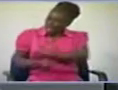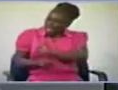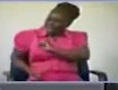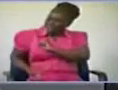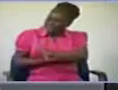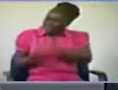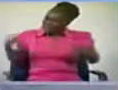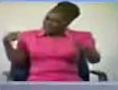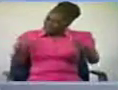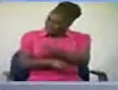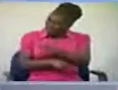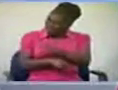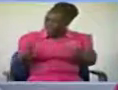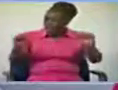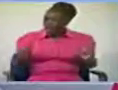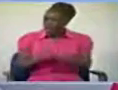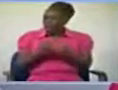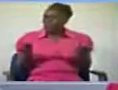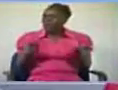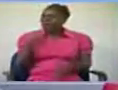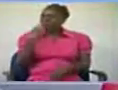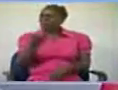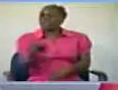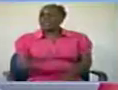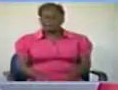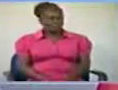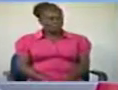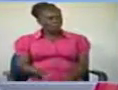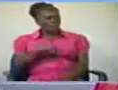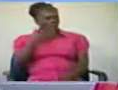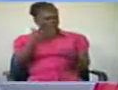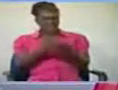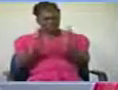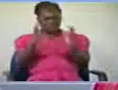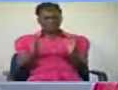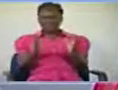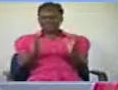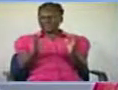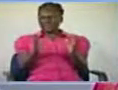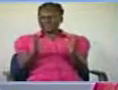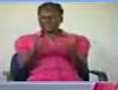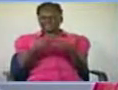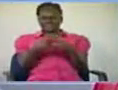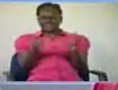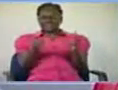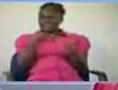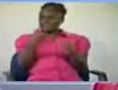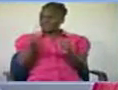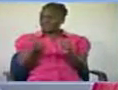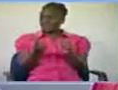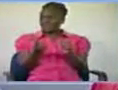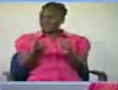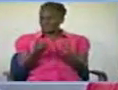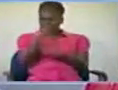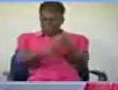la pili kwamba mambo yalifanyika vipi na nani alikuwa pale. Asante sana Frank. Ndiyo. Wacha nianze na kusema kwamba